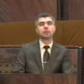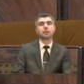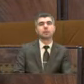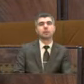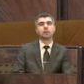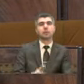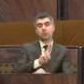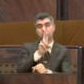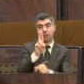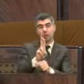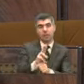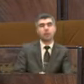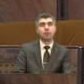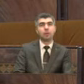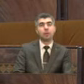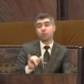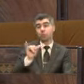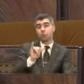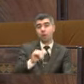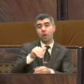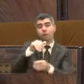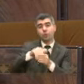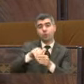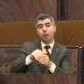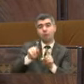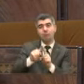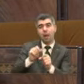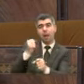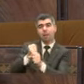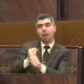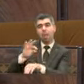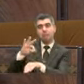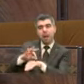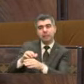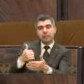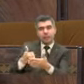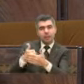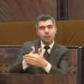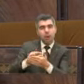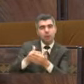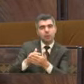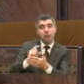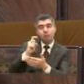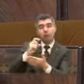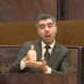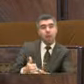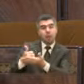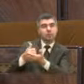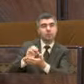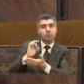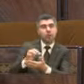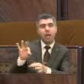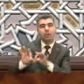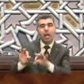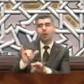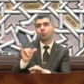سؤالي كالتالي: ما هي حصيلة صندوق التعويض عن فقدان الشغل وإجراءات تبسيط مسترد الحصول على التعويض؟